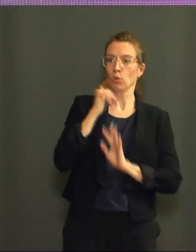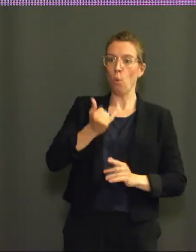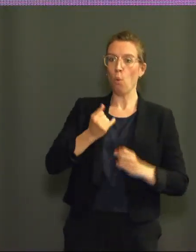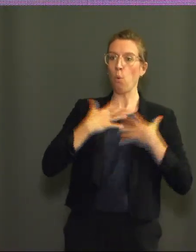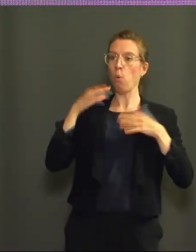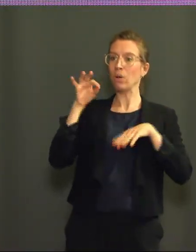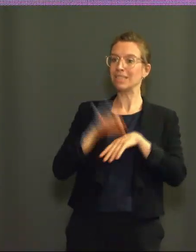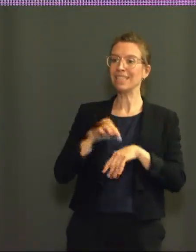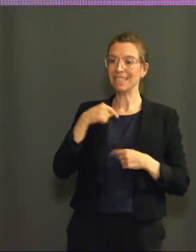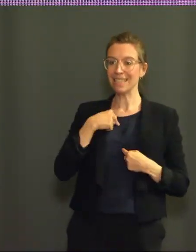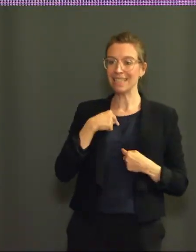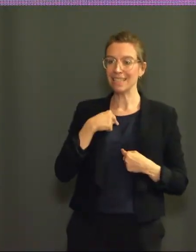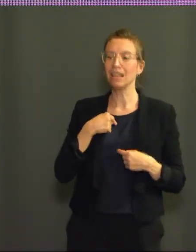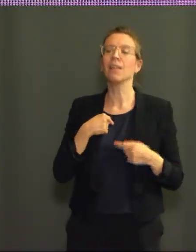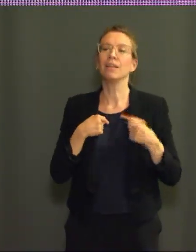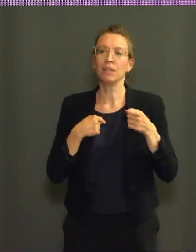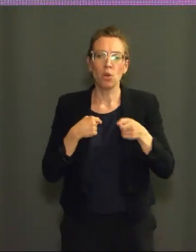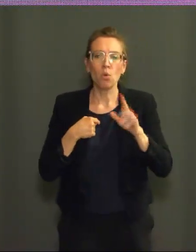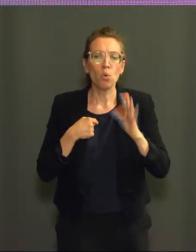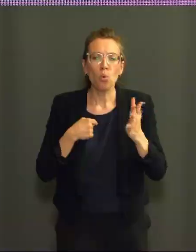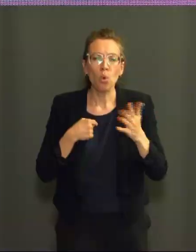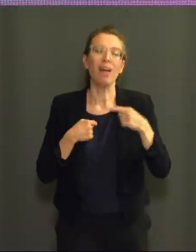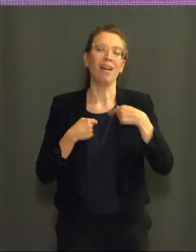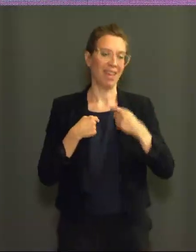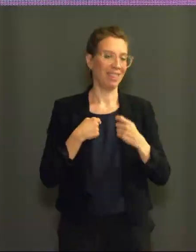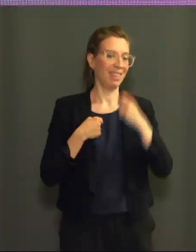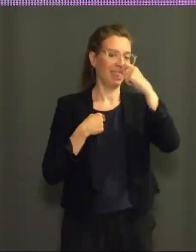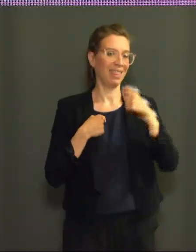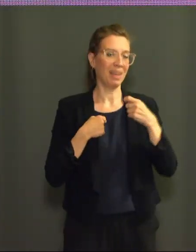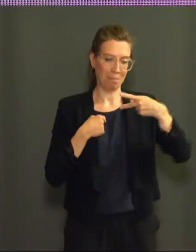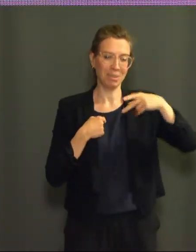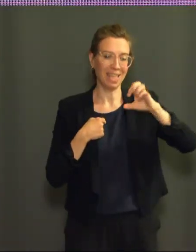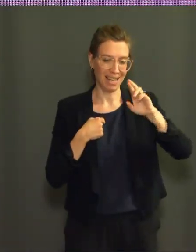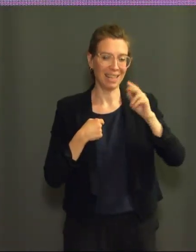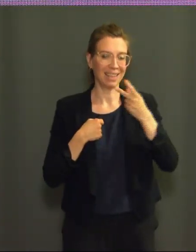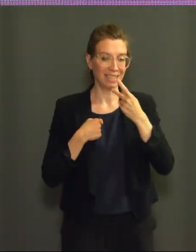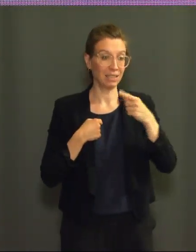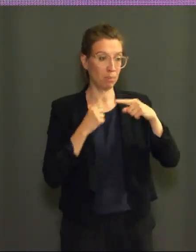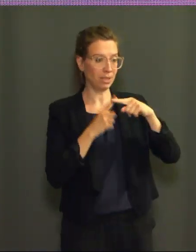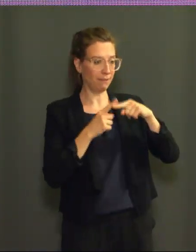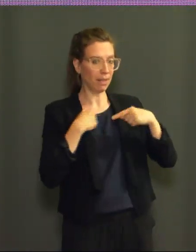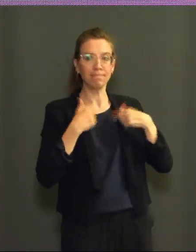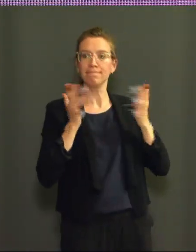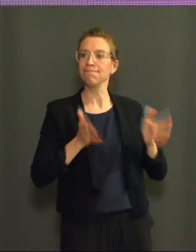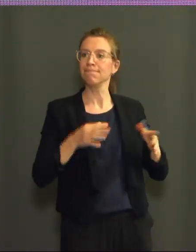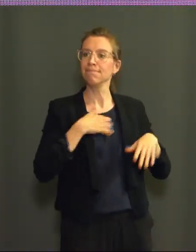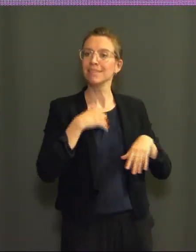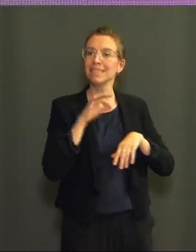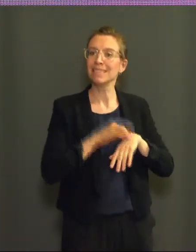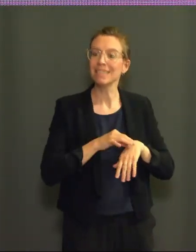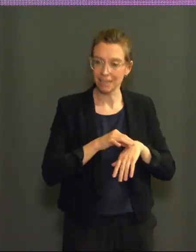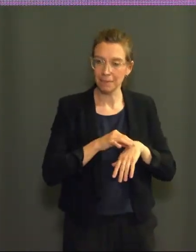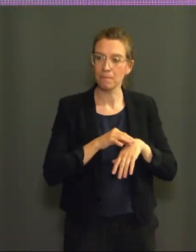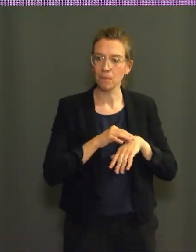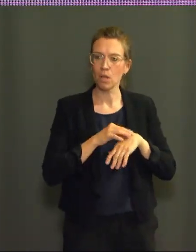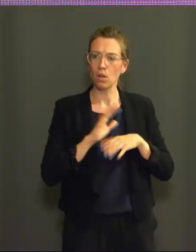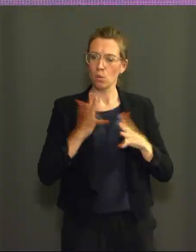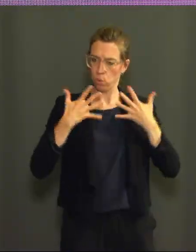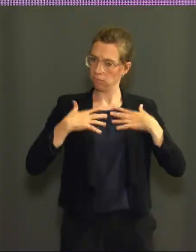Het ziektebeeld dat daarbij hoort kan echter zeer divers zijn, gaande van totaal geen symptomen tot